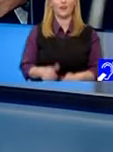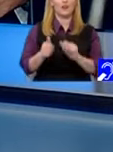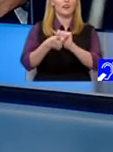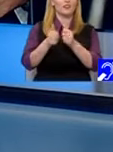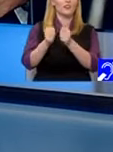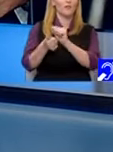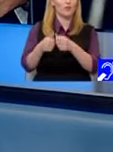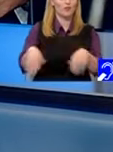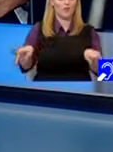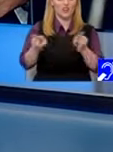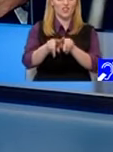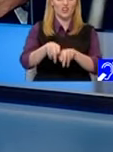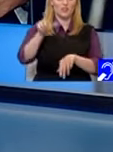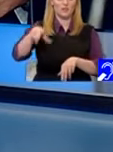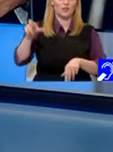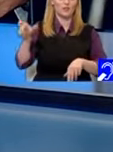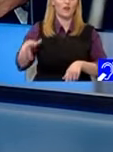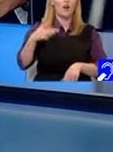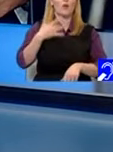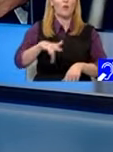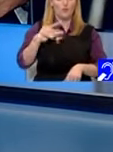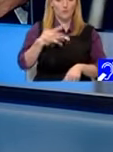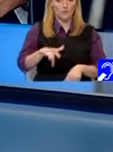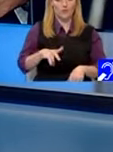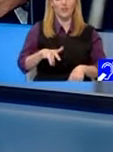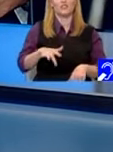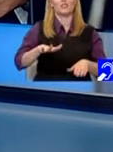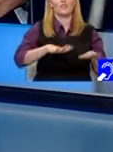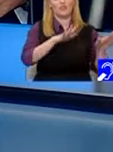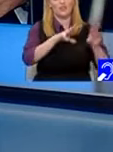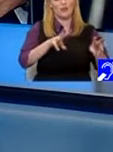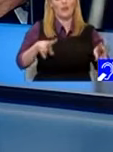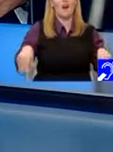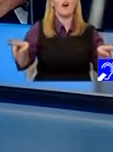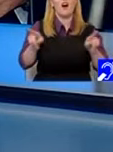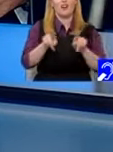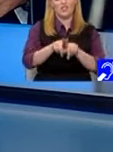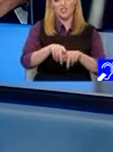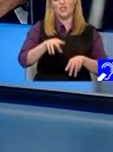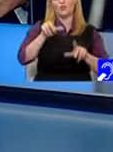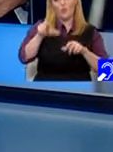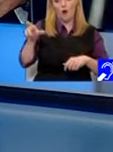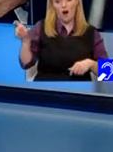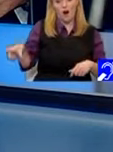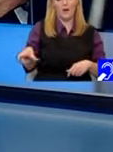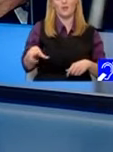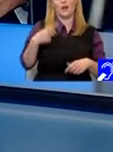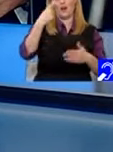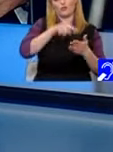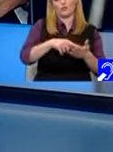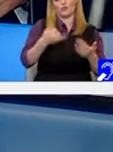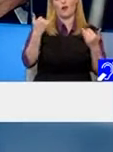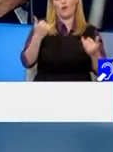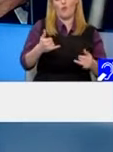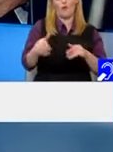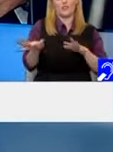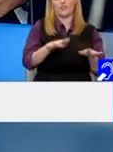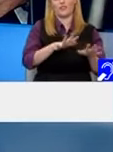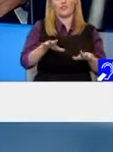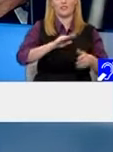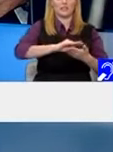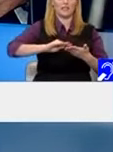Reformă cu aceleași persoane. Concediați din funcția de viceministri, aceiași funcționari, cu mici excepții, au ajuns deja în funcțiile de